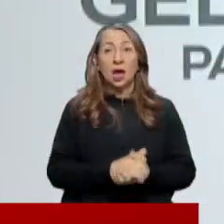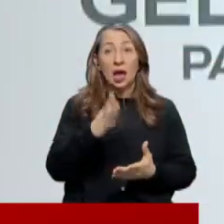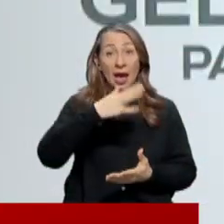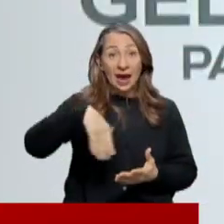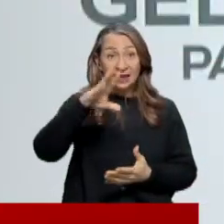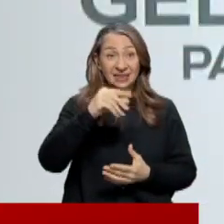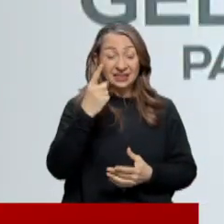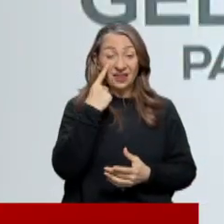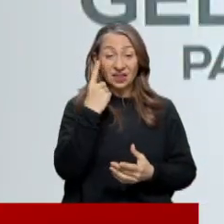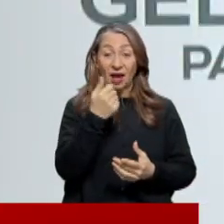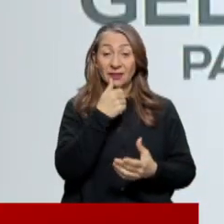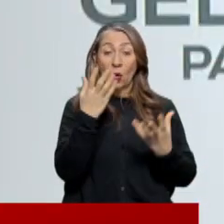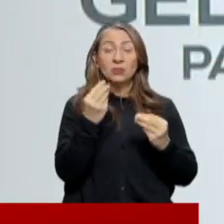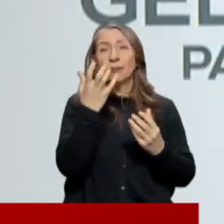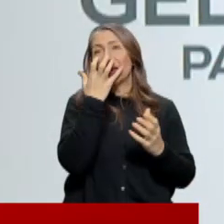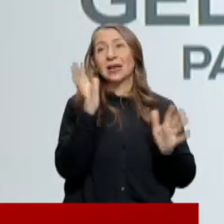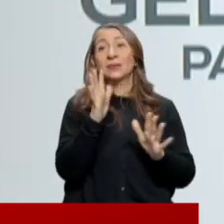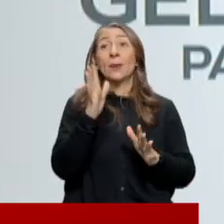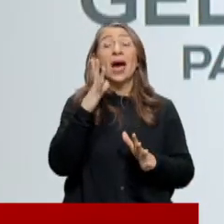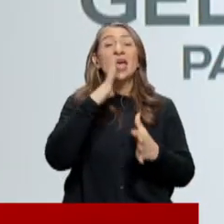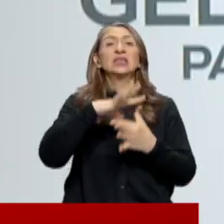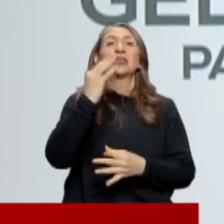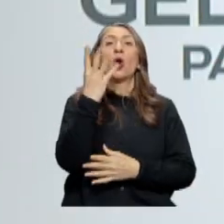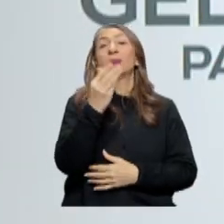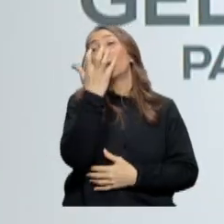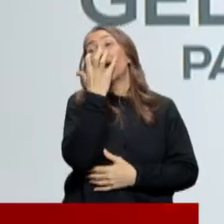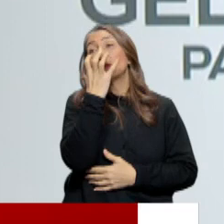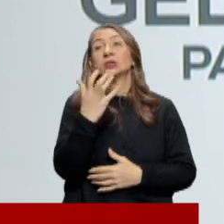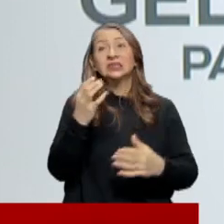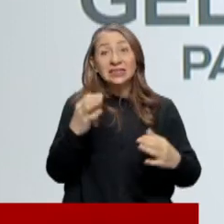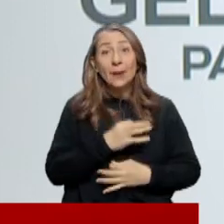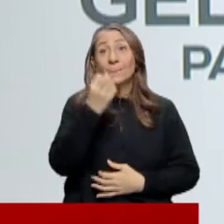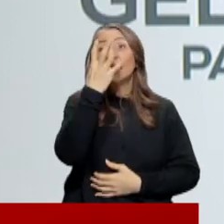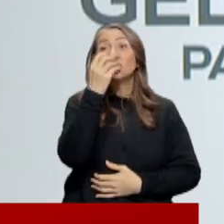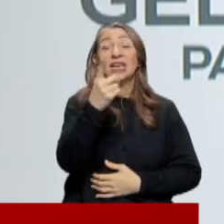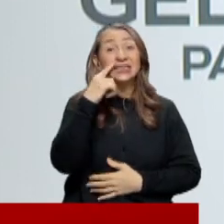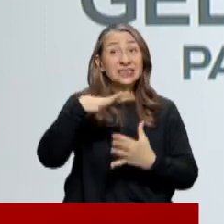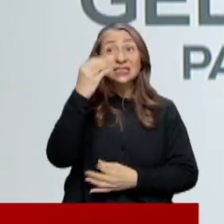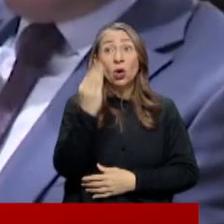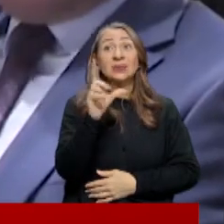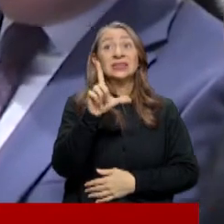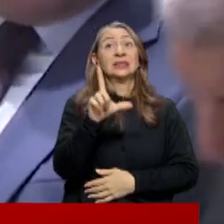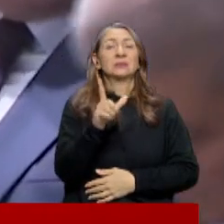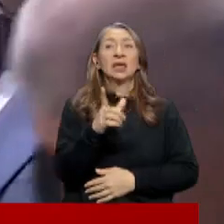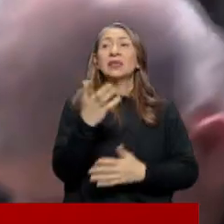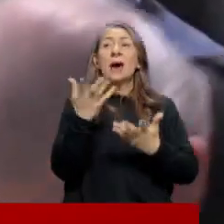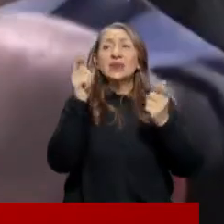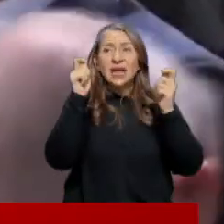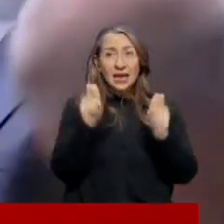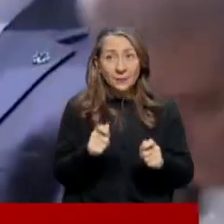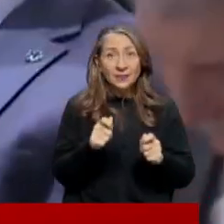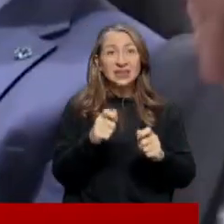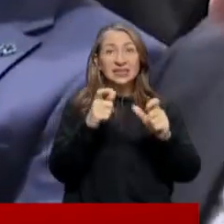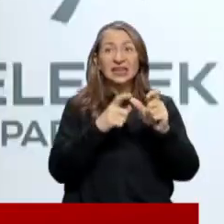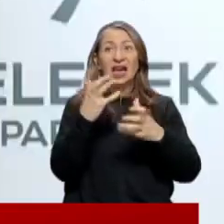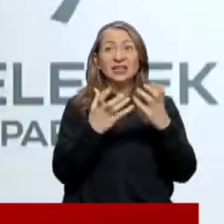Herkesten devlet adamı olmasını bekleyemeyiz. Ama insan olmasını bekliyoruz Sayın Bahçeli. İnsan olmasını bekliyoruz. Ne yaparsan yap,